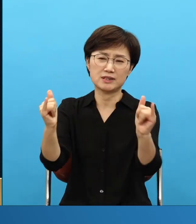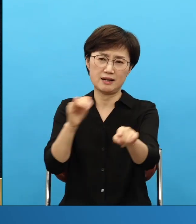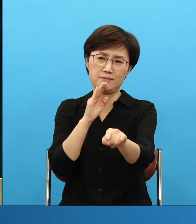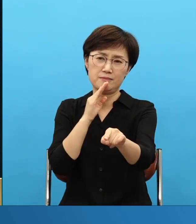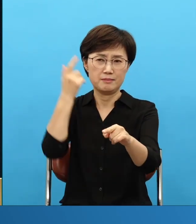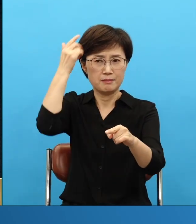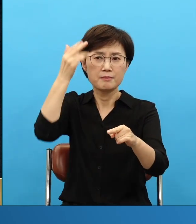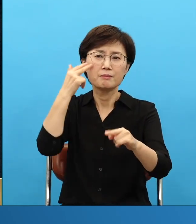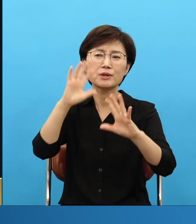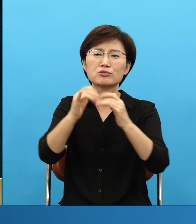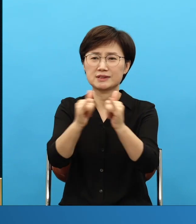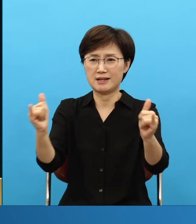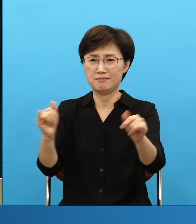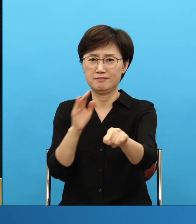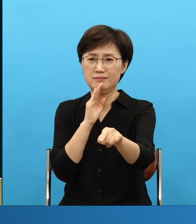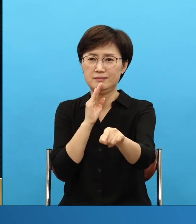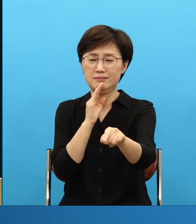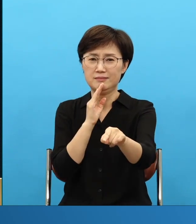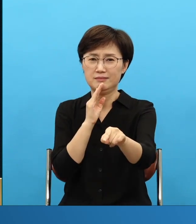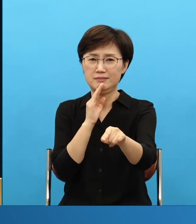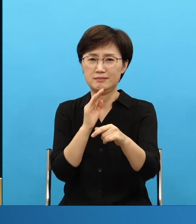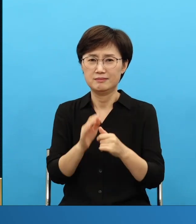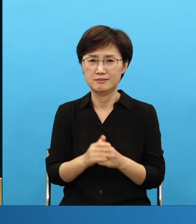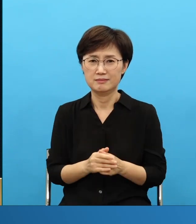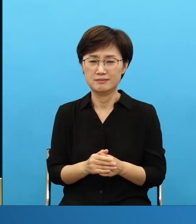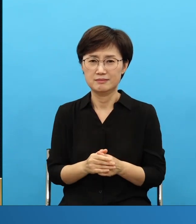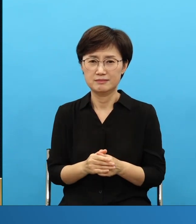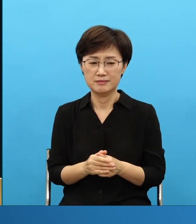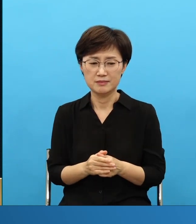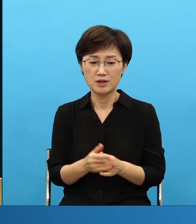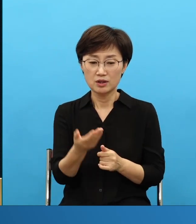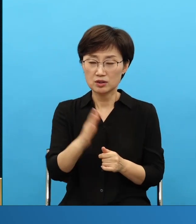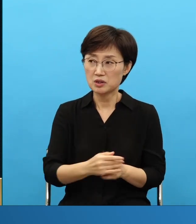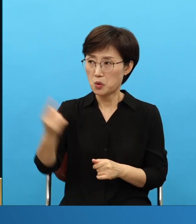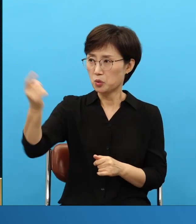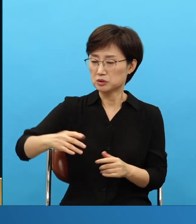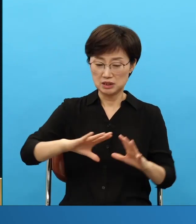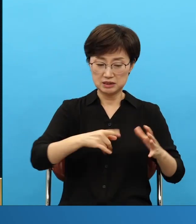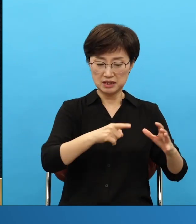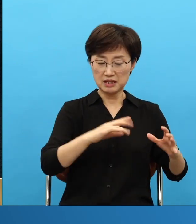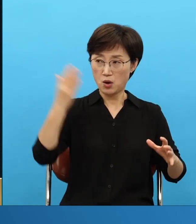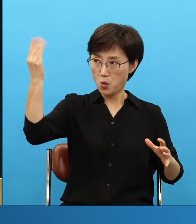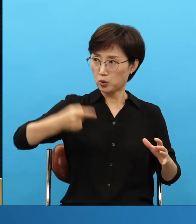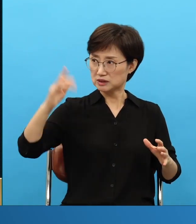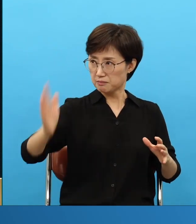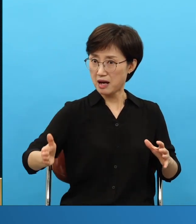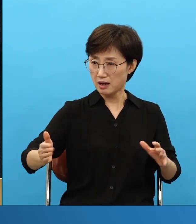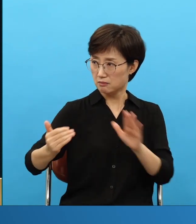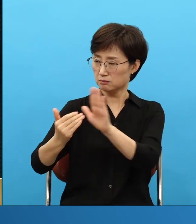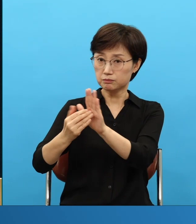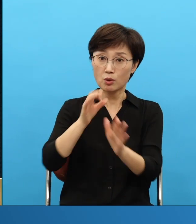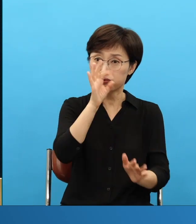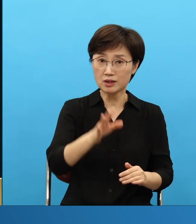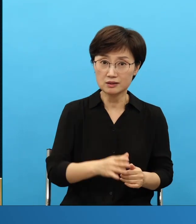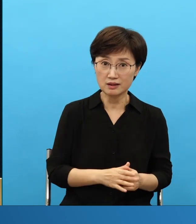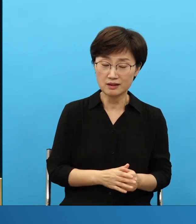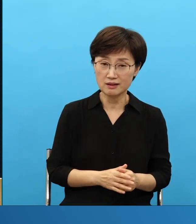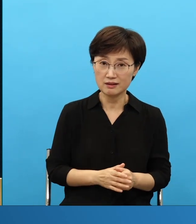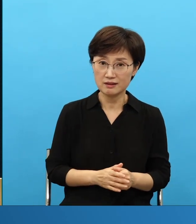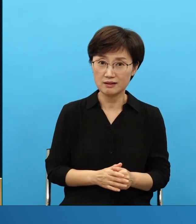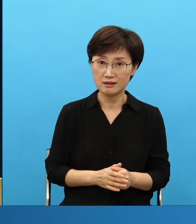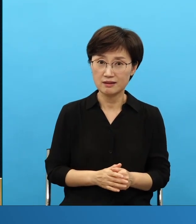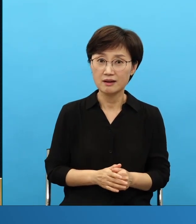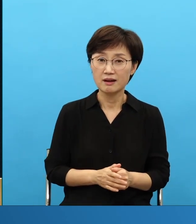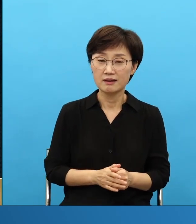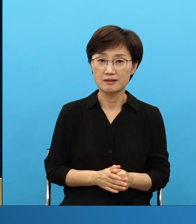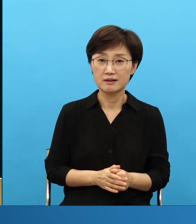national, they're their citizen. 그걸 무시해 버리면요 국가 간에 문제가 와요. 그렇죠? But if you overlook that or you don't deem that important, then there'll be a diplomatic